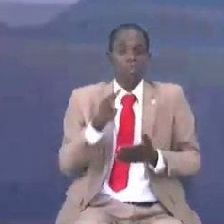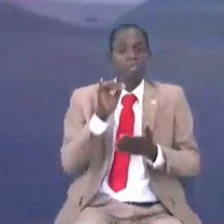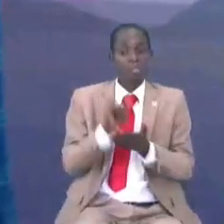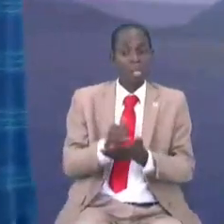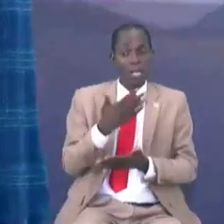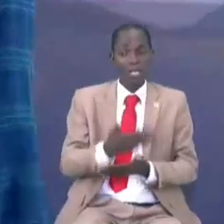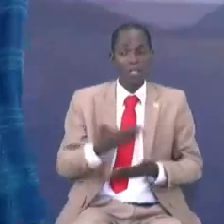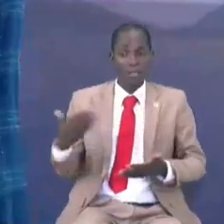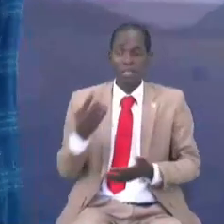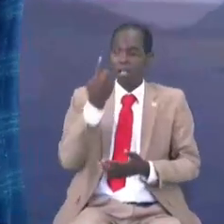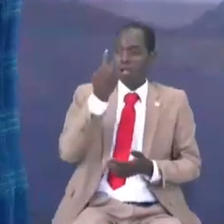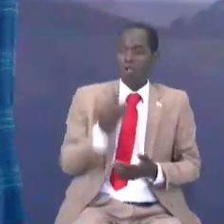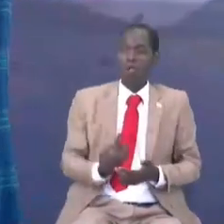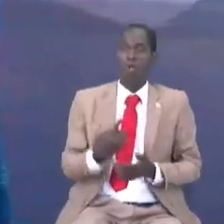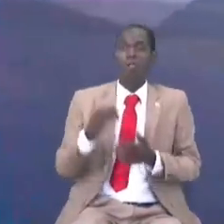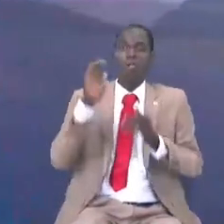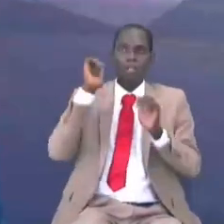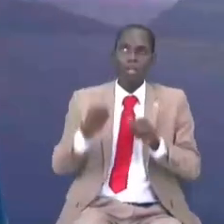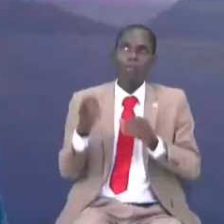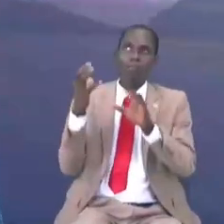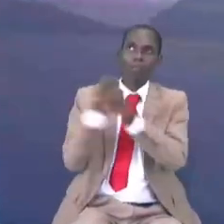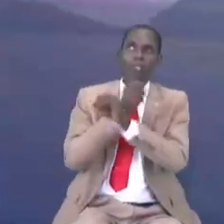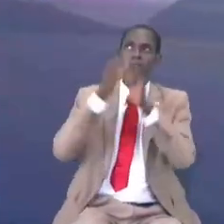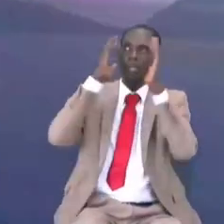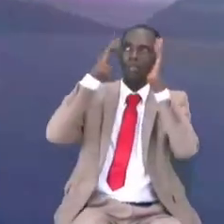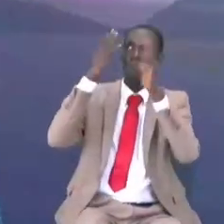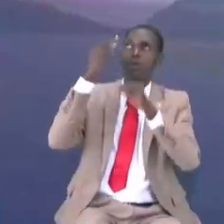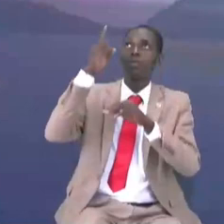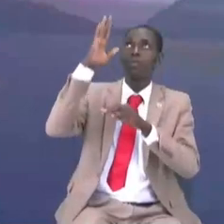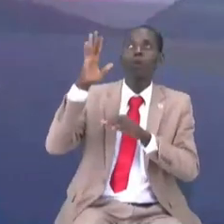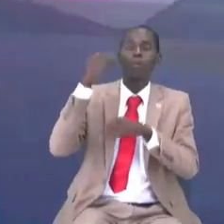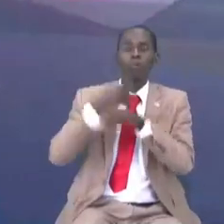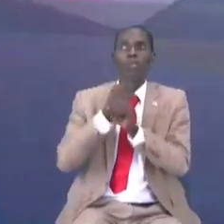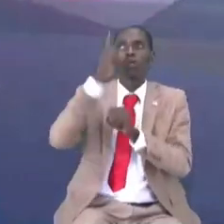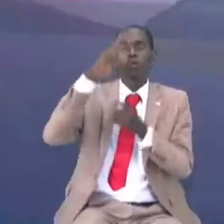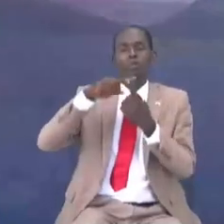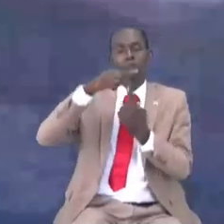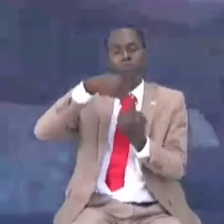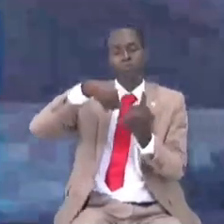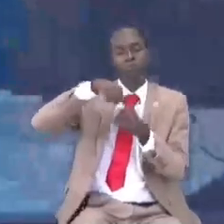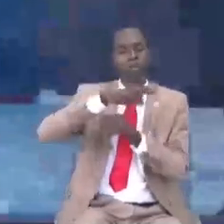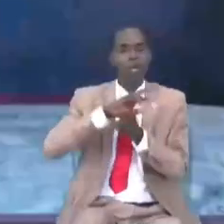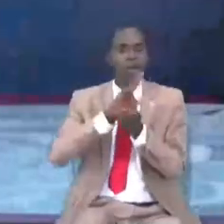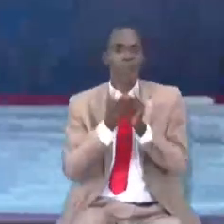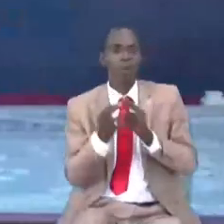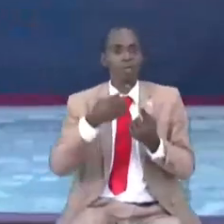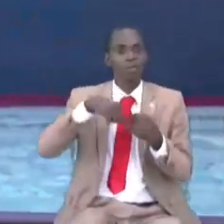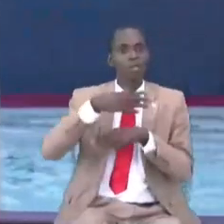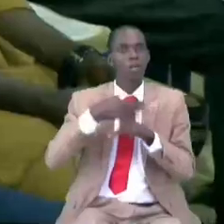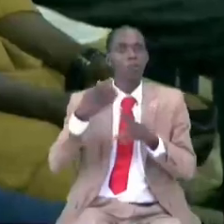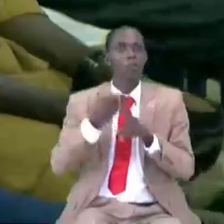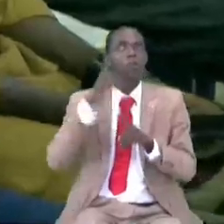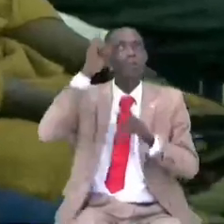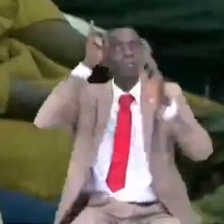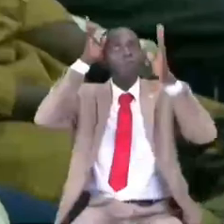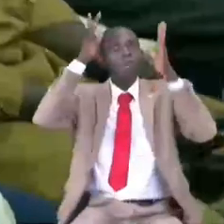son attention, cela l'amènera à se repentir et à changer sa colère pour que nous périssions. Nous n'allons